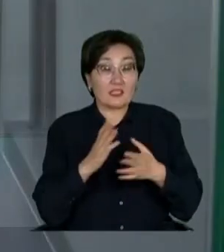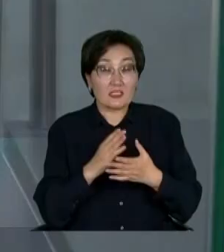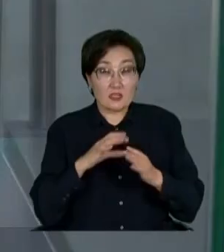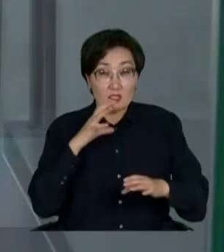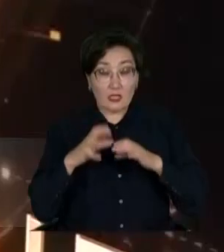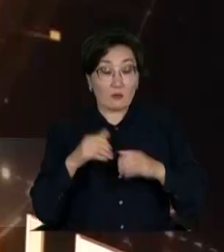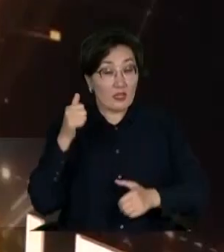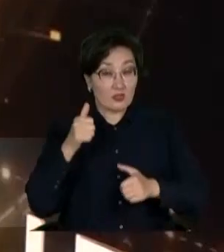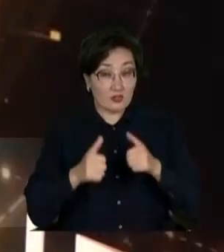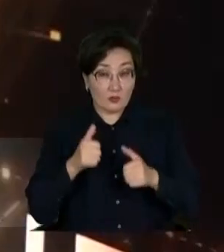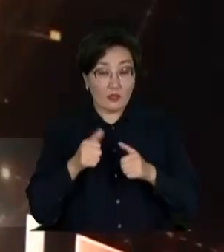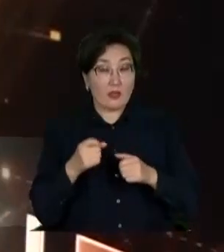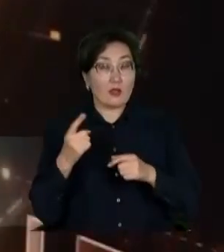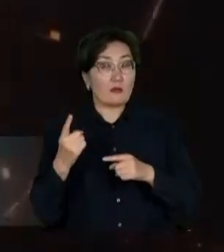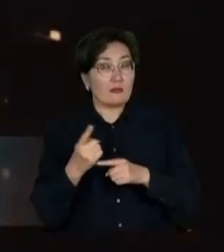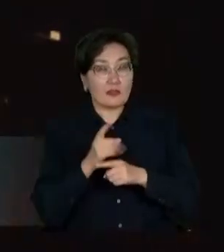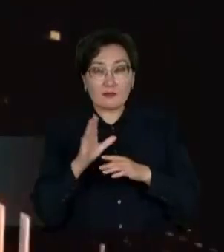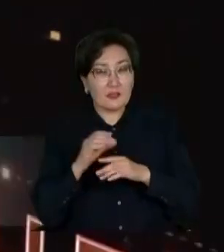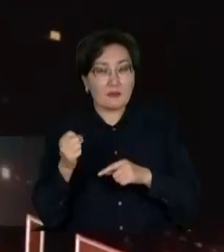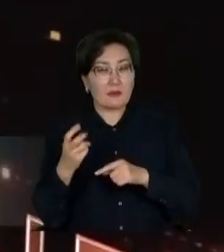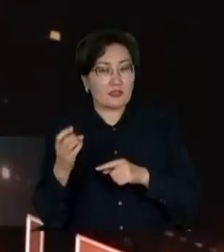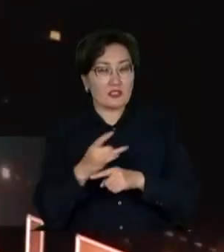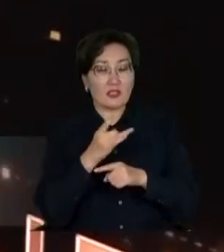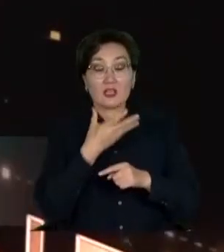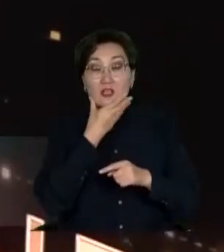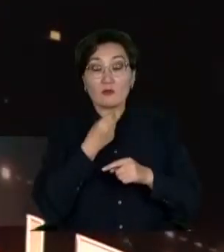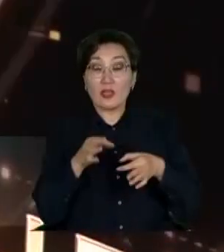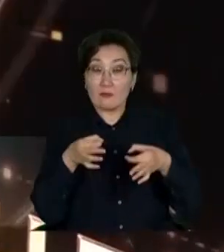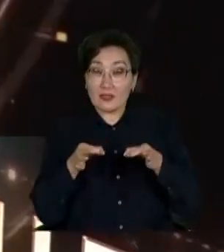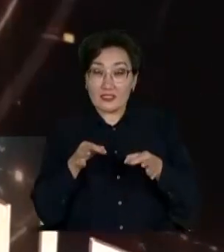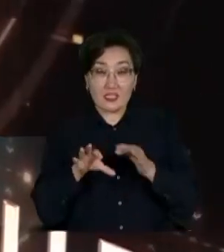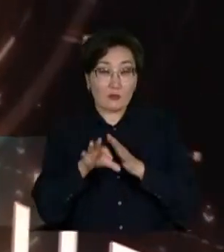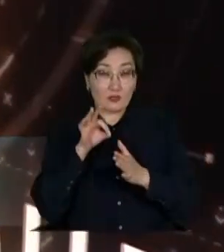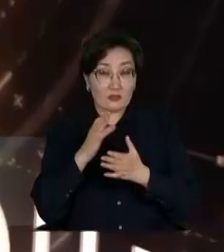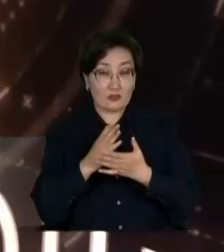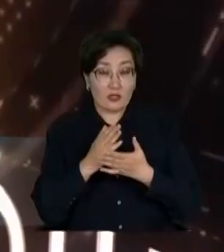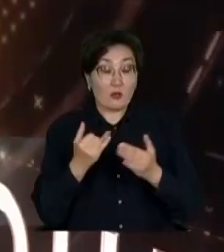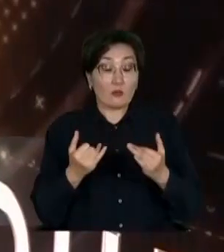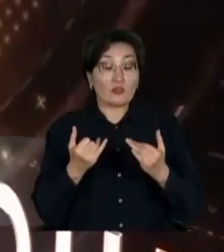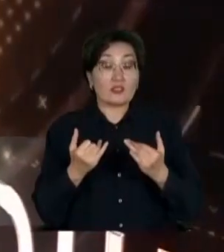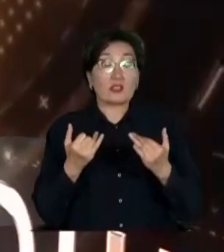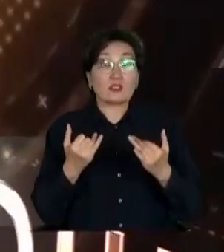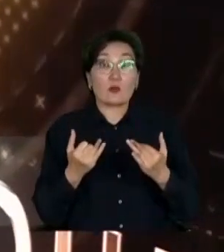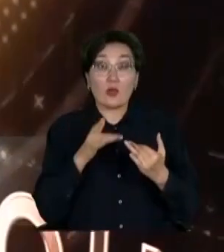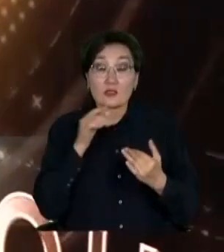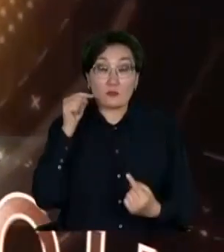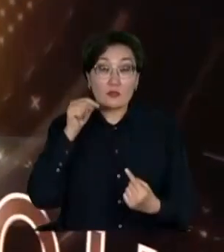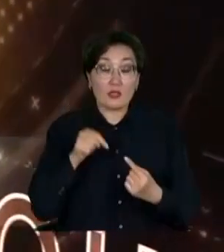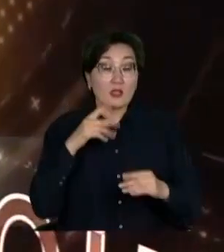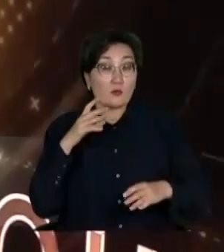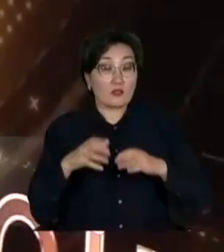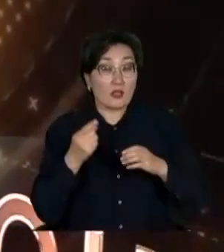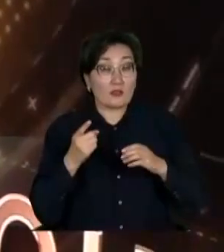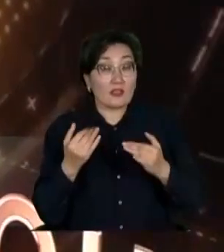халықаралық байқауларда бір емес, бірнеше рет ең әдемі монета ретінде танылған болатын. Бүгінгі заманға келсек, әлем бір